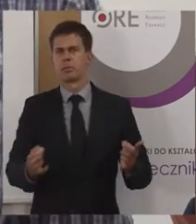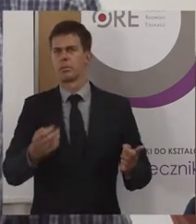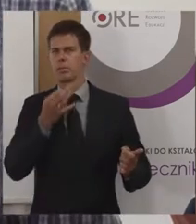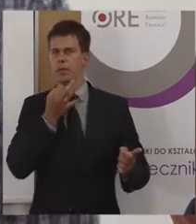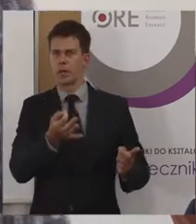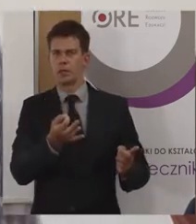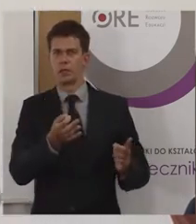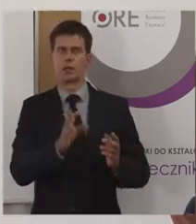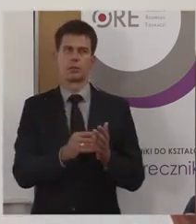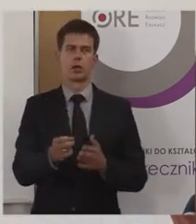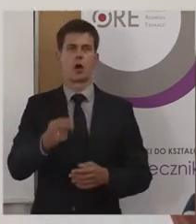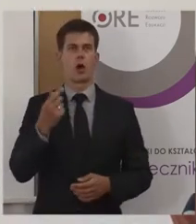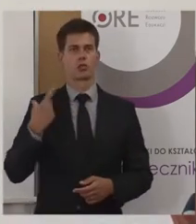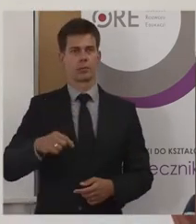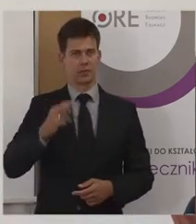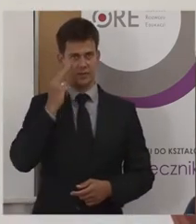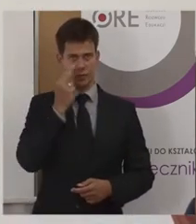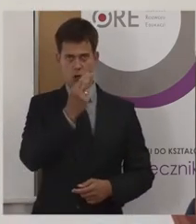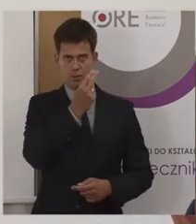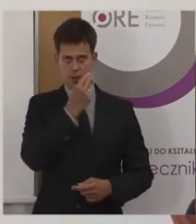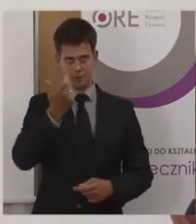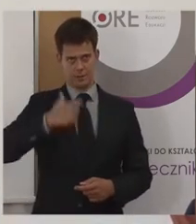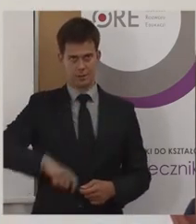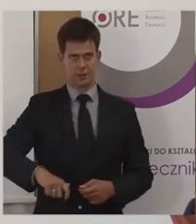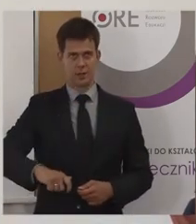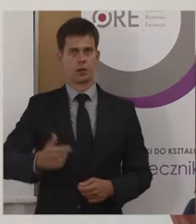niewidoma pracowałaby z takim podręcznikiem wyłącznie na słuch.